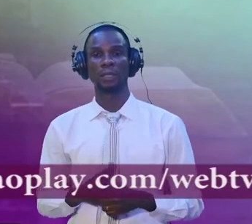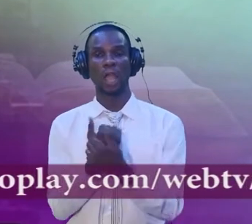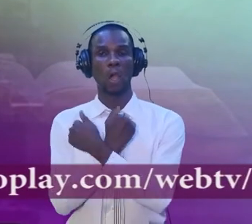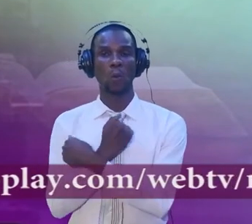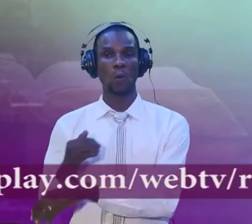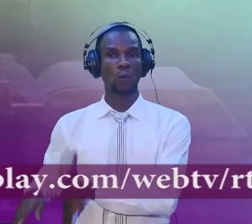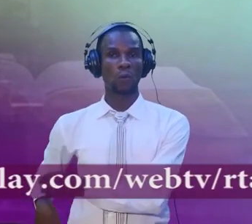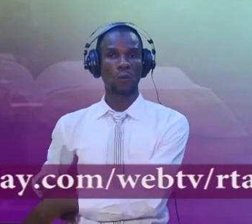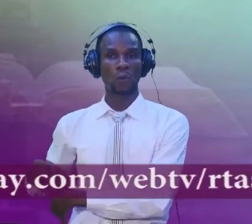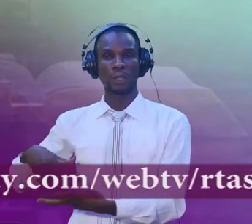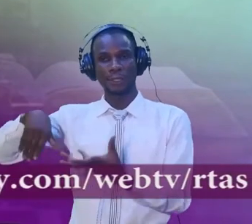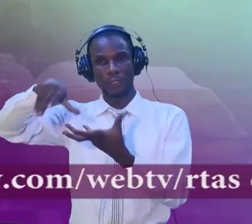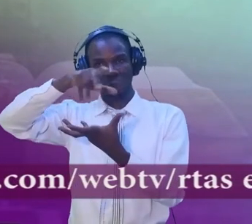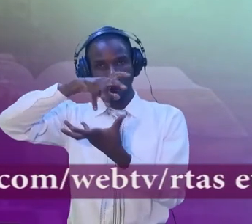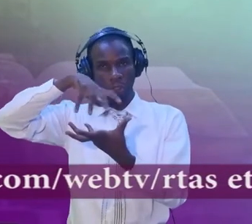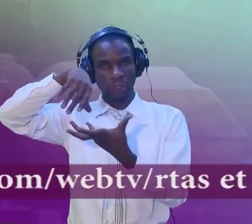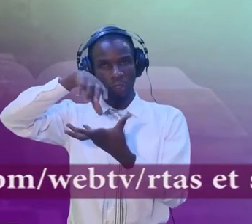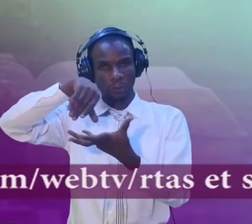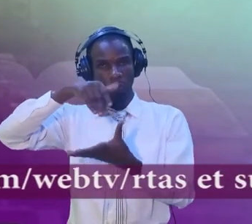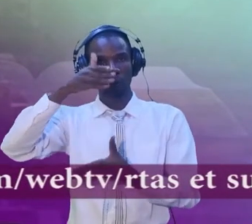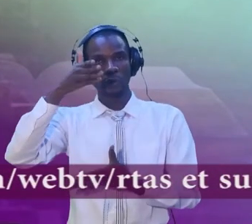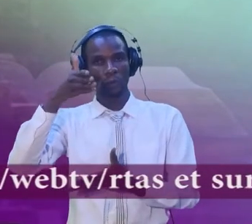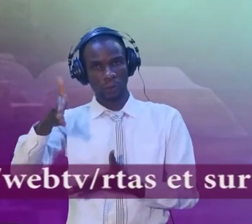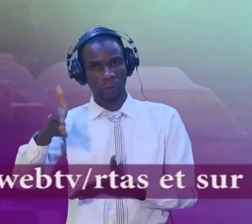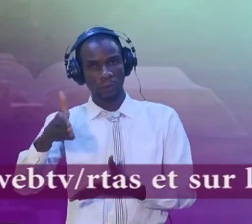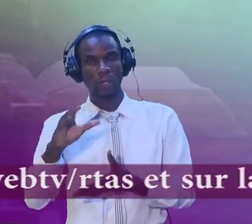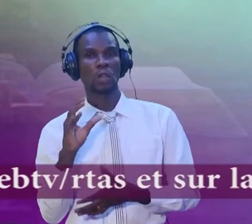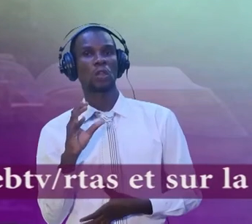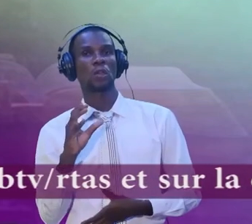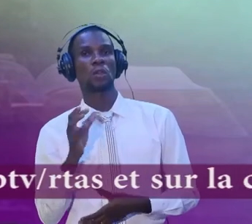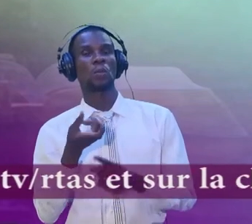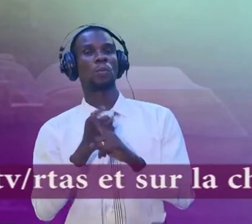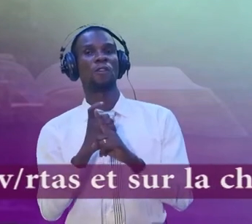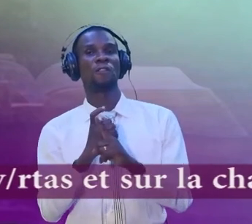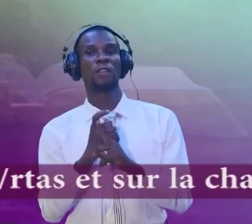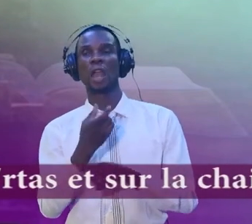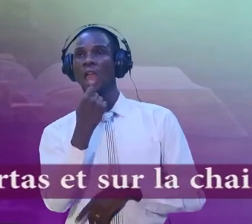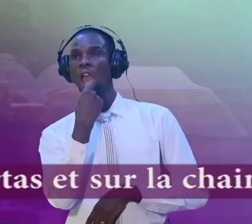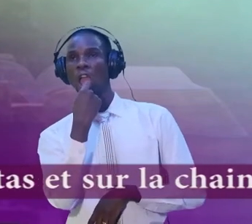au wanakuwa na vitendo vya ngono visivyokuwa ya kawaida